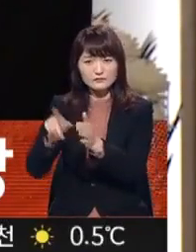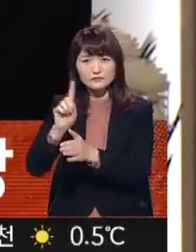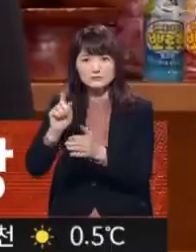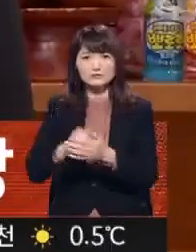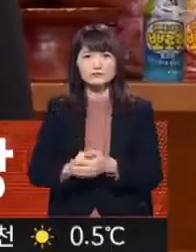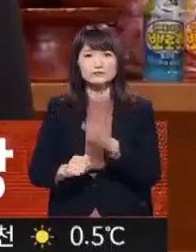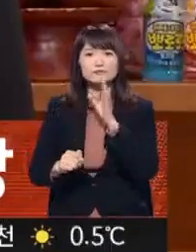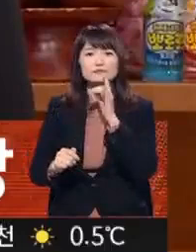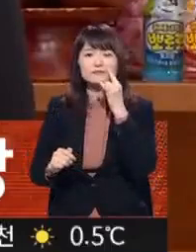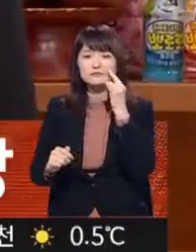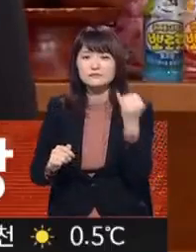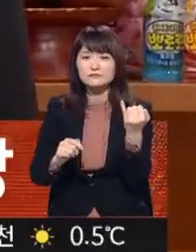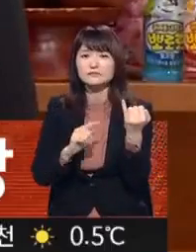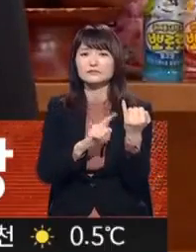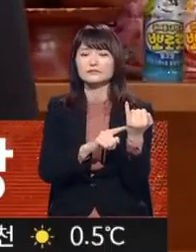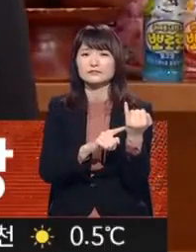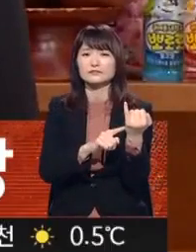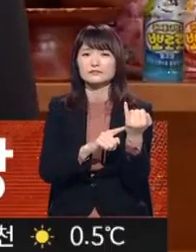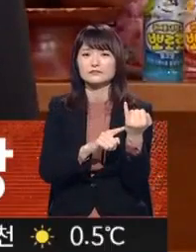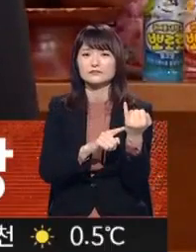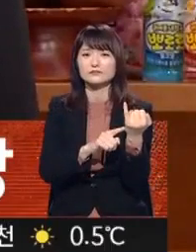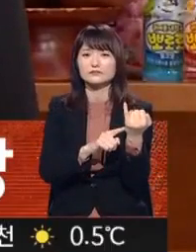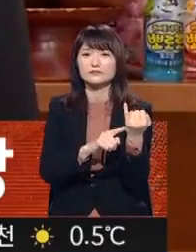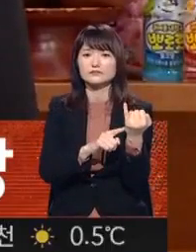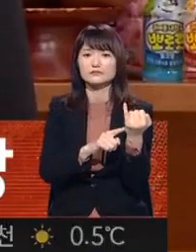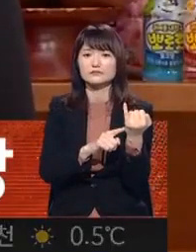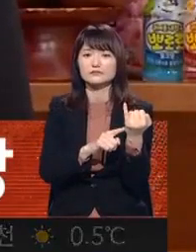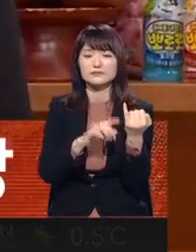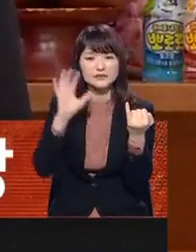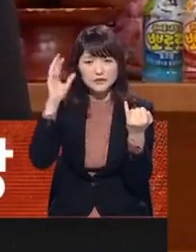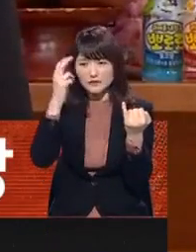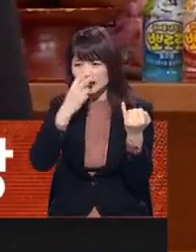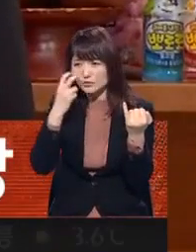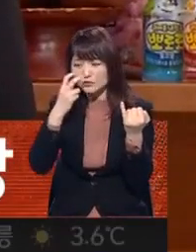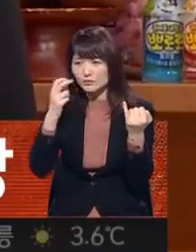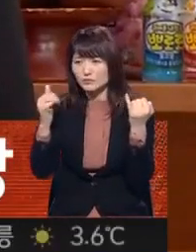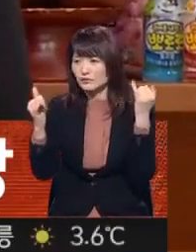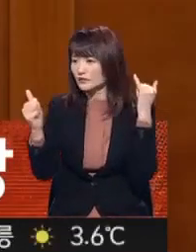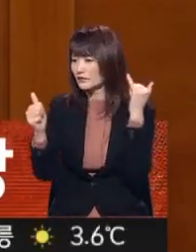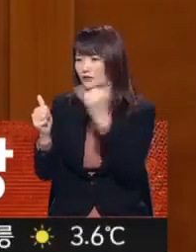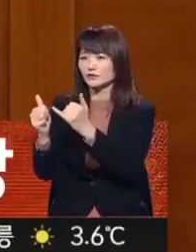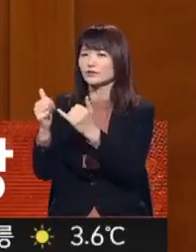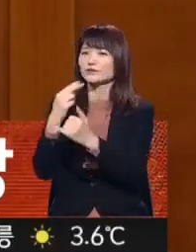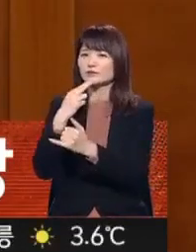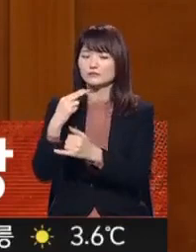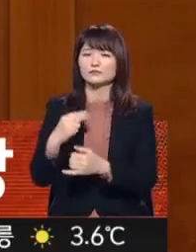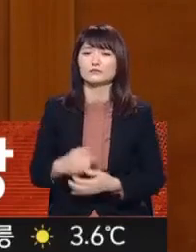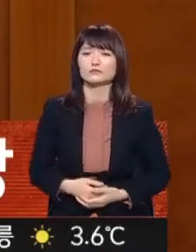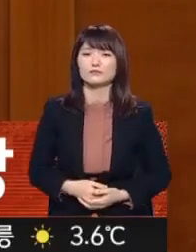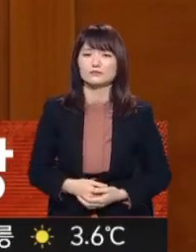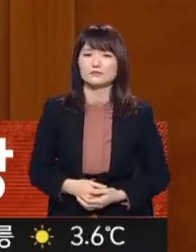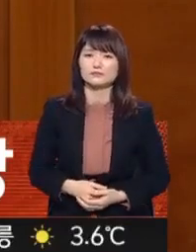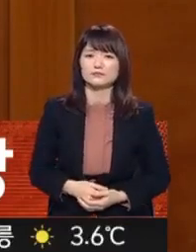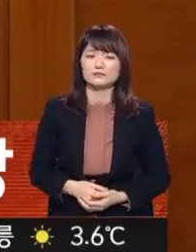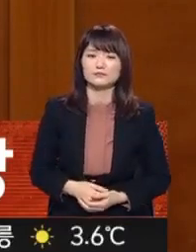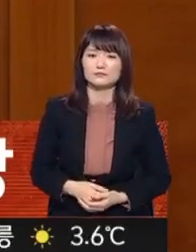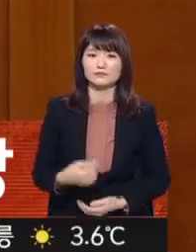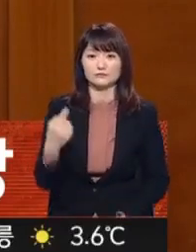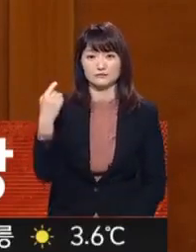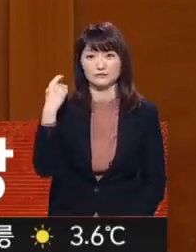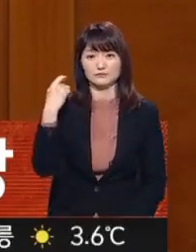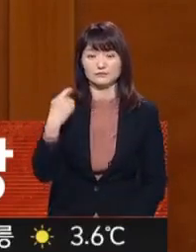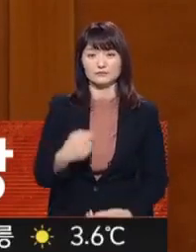했습니다 친모한테이 애 보겠다는 연락이 한 번도 안 왔습니다라고 또 주장을 했었단 말이죠 자 그런데 바로